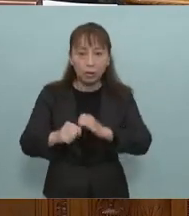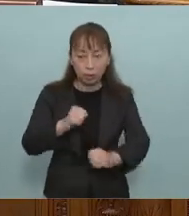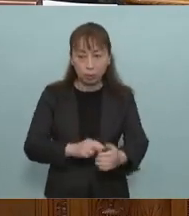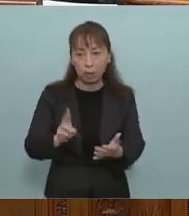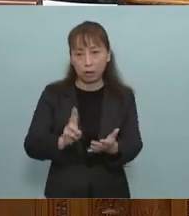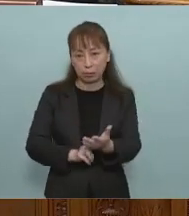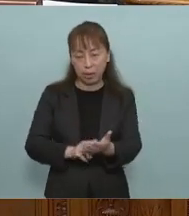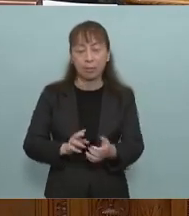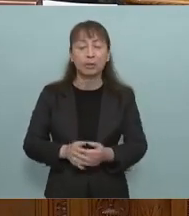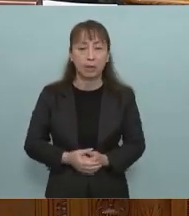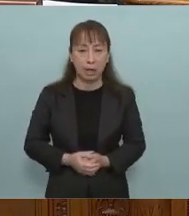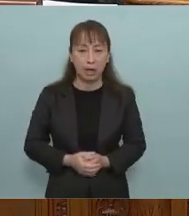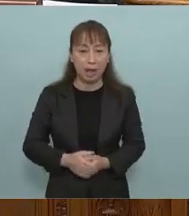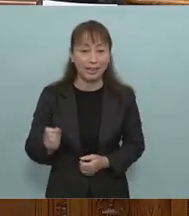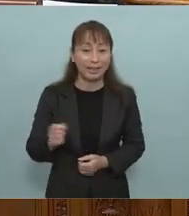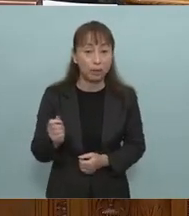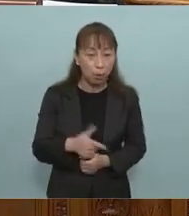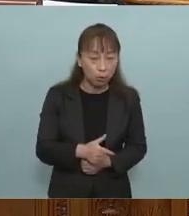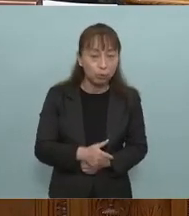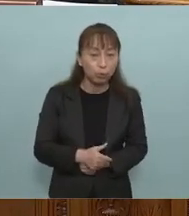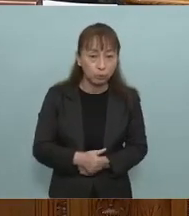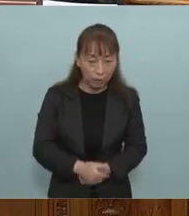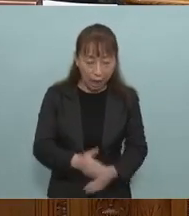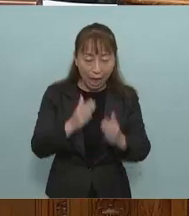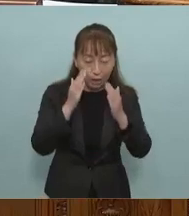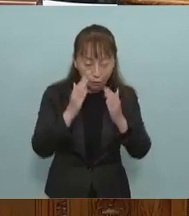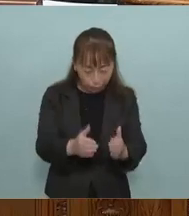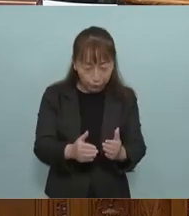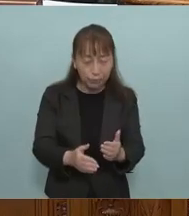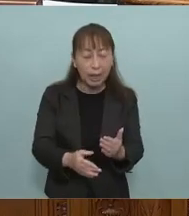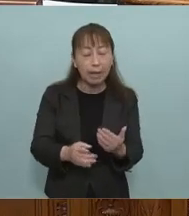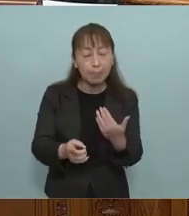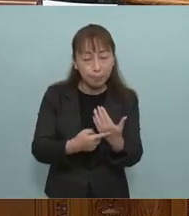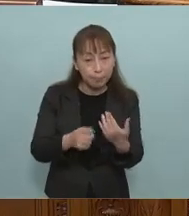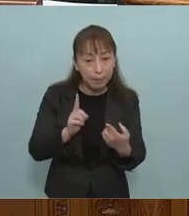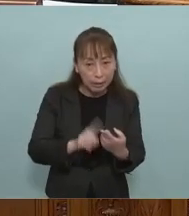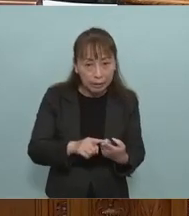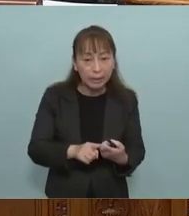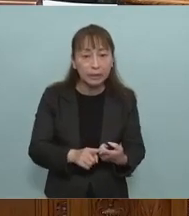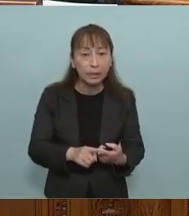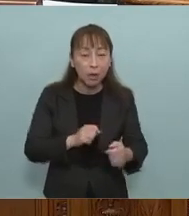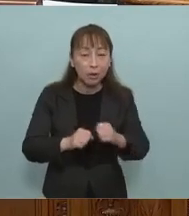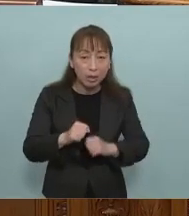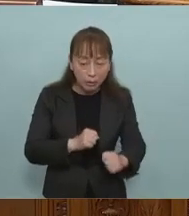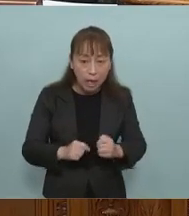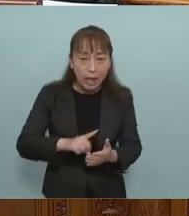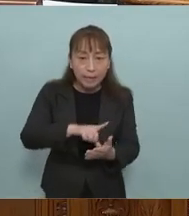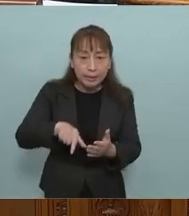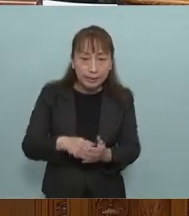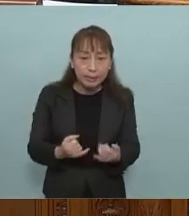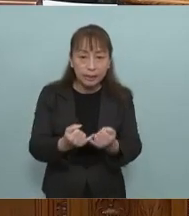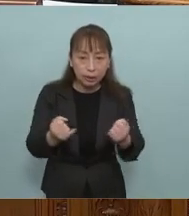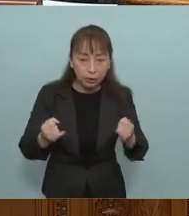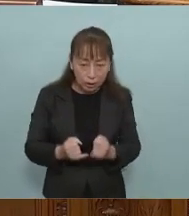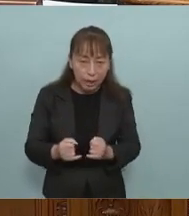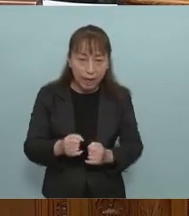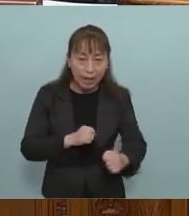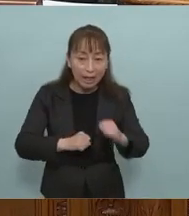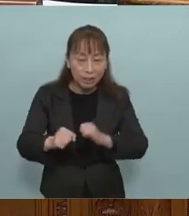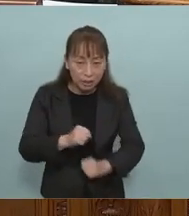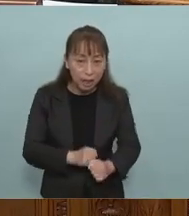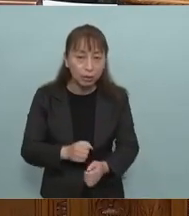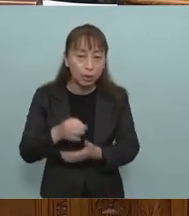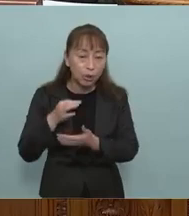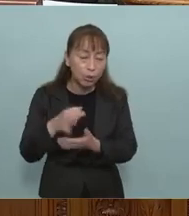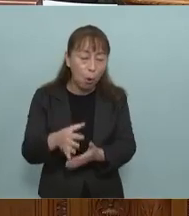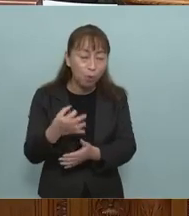ました。迅速かつ重点的に実施できるよう、地域女性活躍推進交付金を拡充し、し